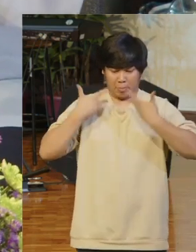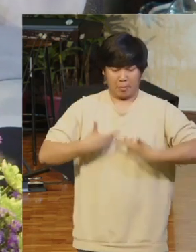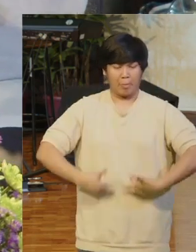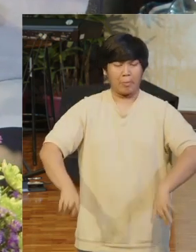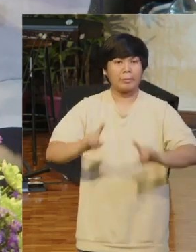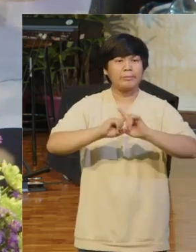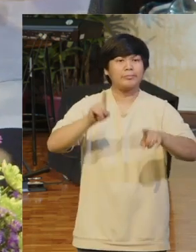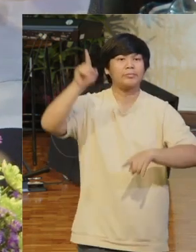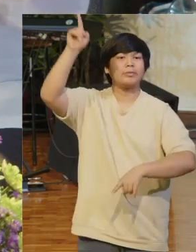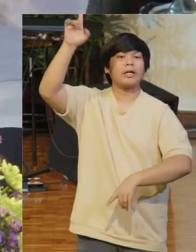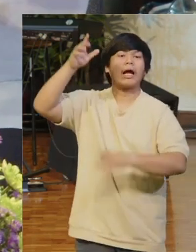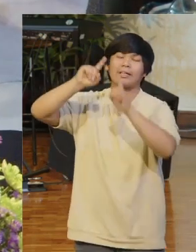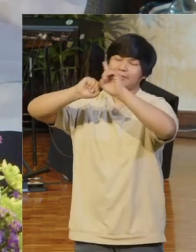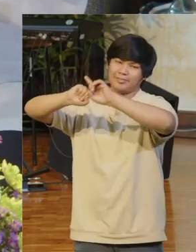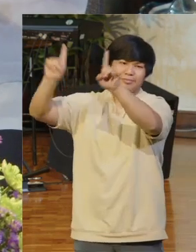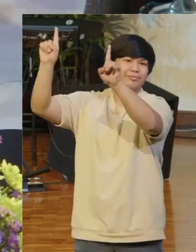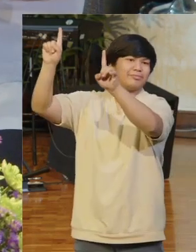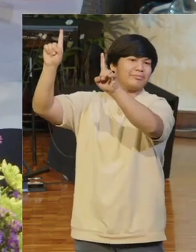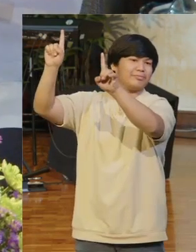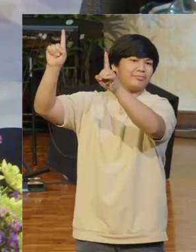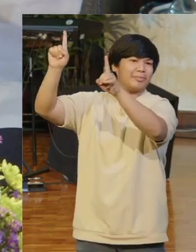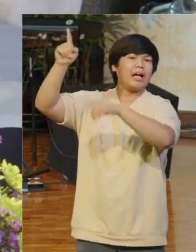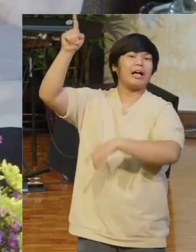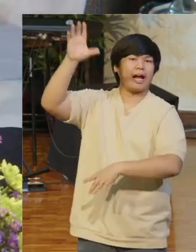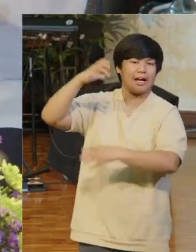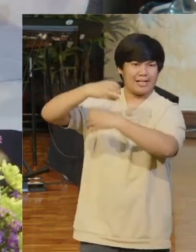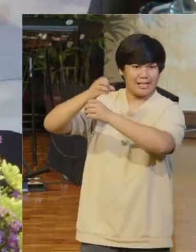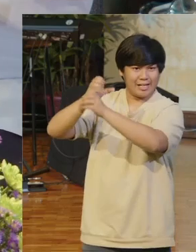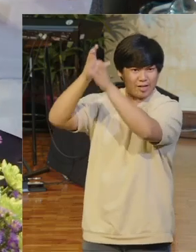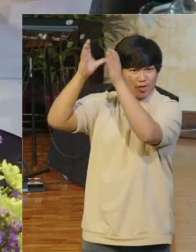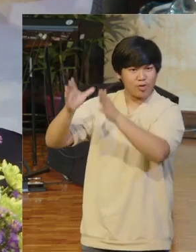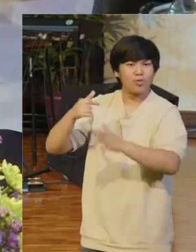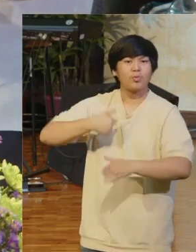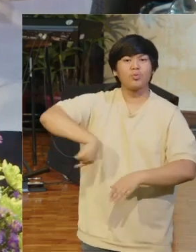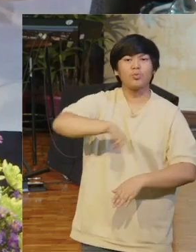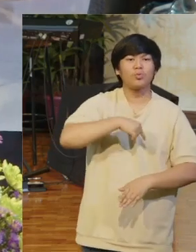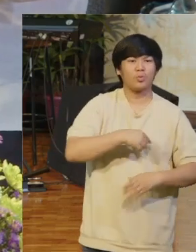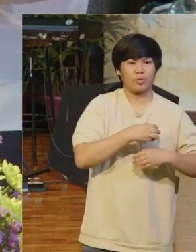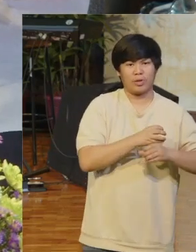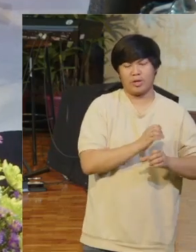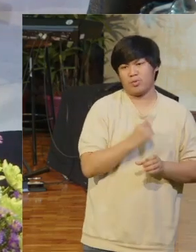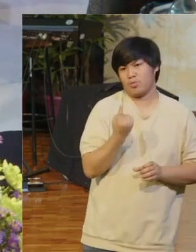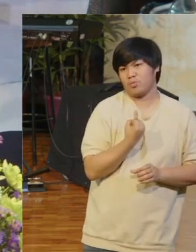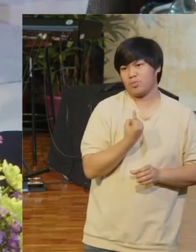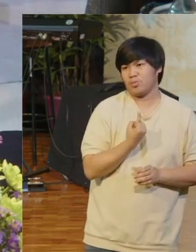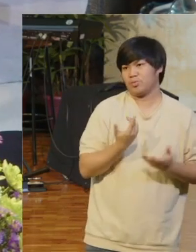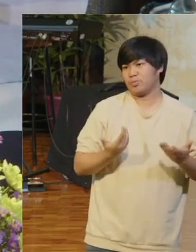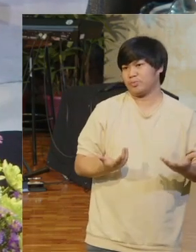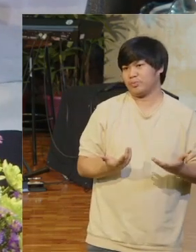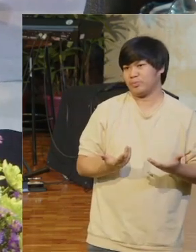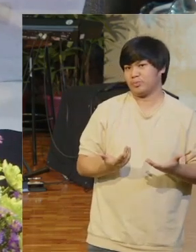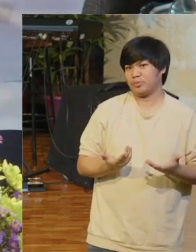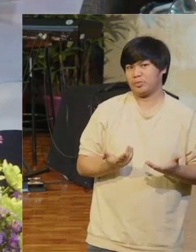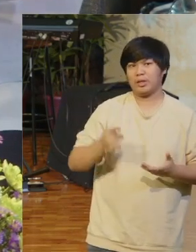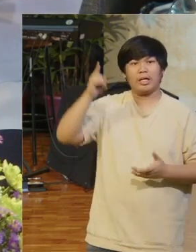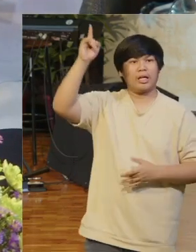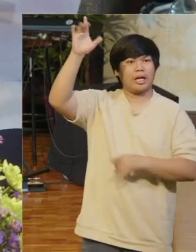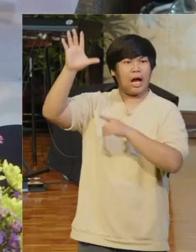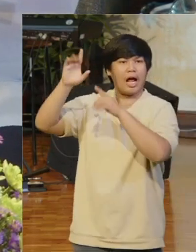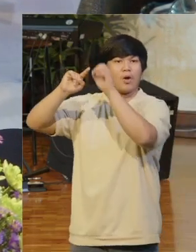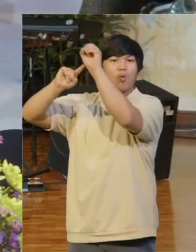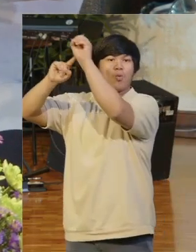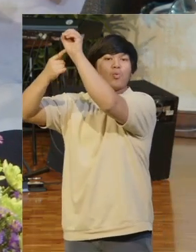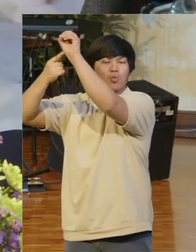ng Kanyang nilalang. Siya ang creator, tayo ay creatures. At dahil siya ang Diyos na pinagmulan ng